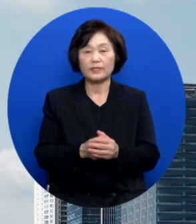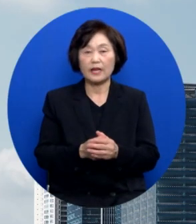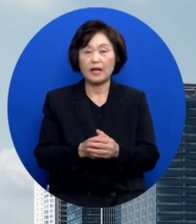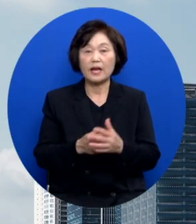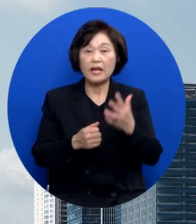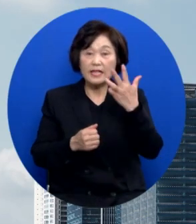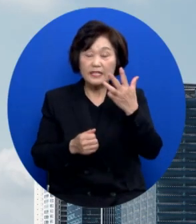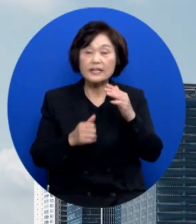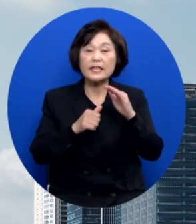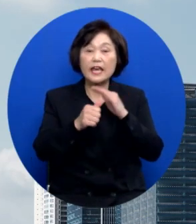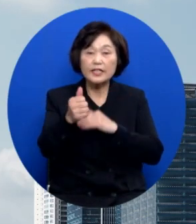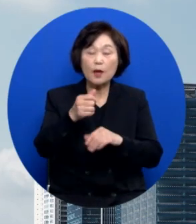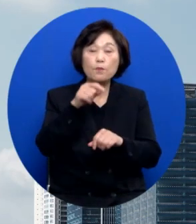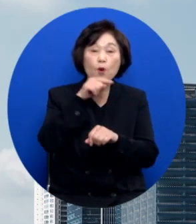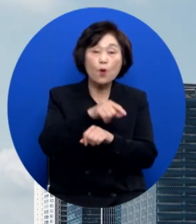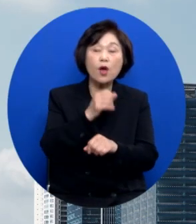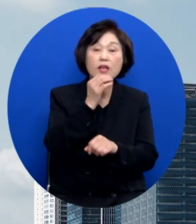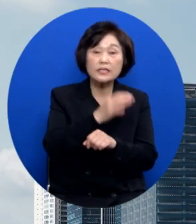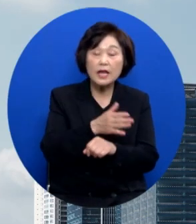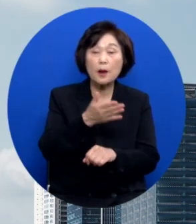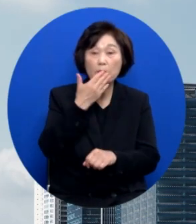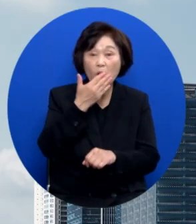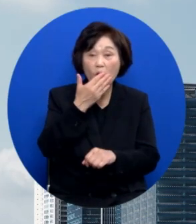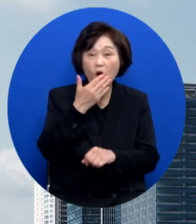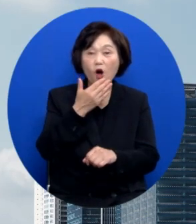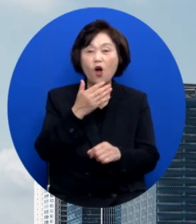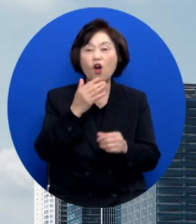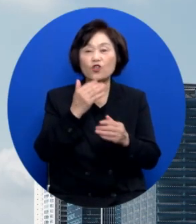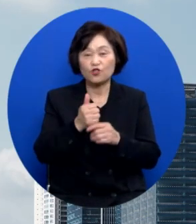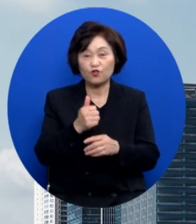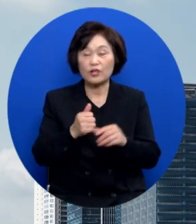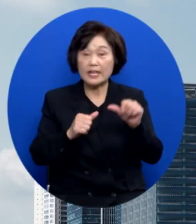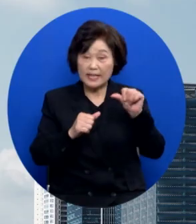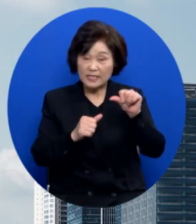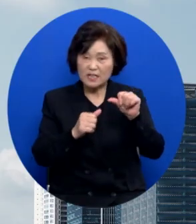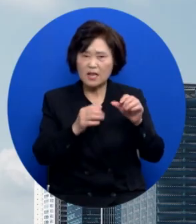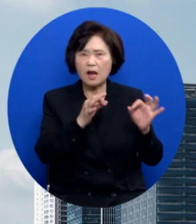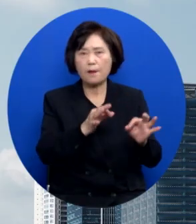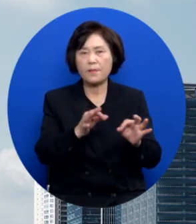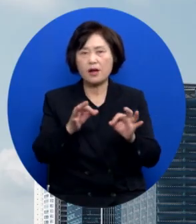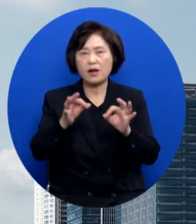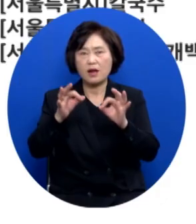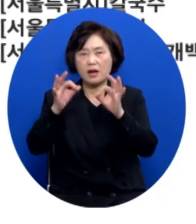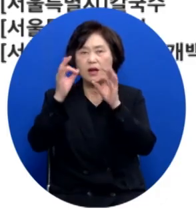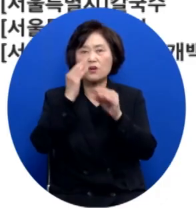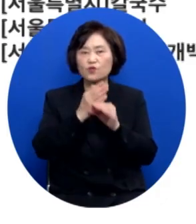8개 대표 외식 메뉴 가운데 5개 품목의 평균 가격이 또다시 상승했습니다.